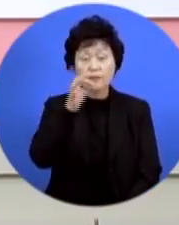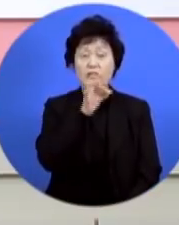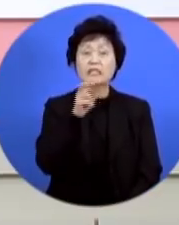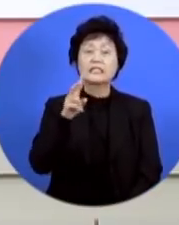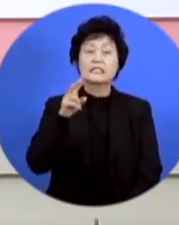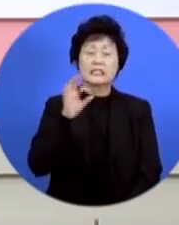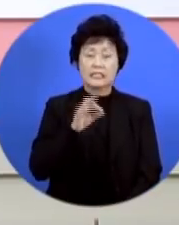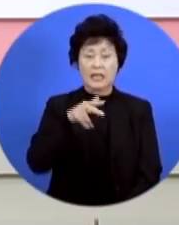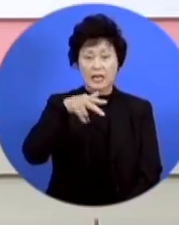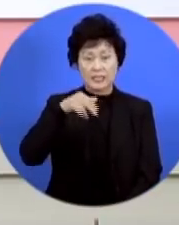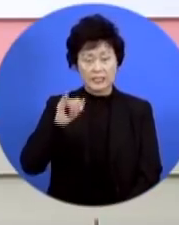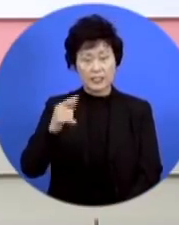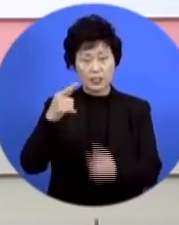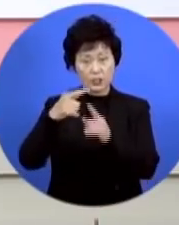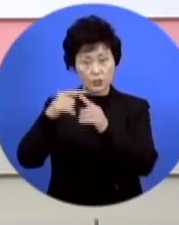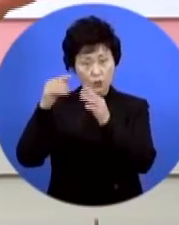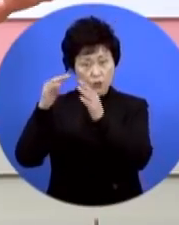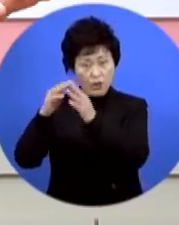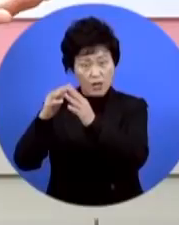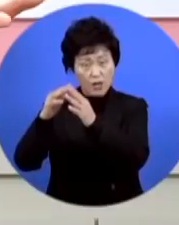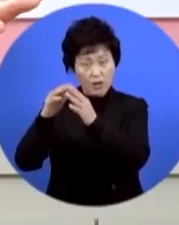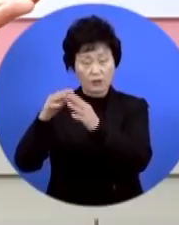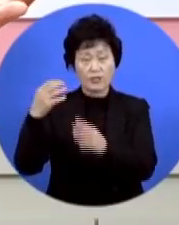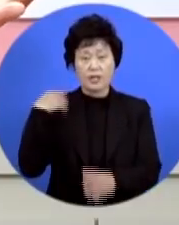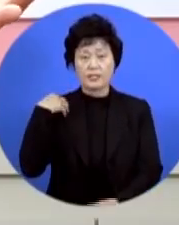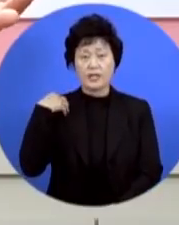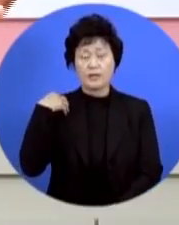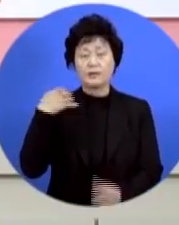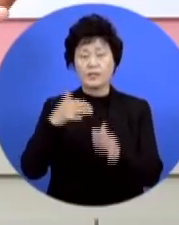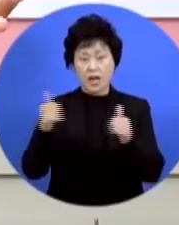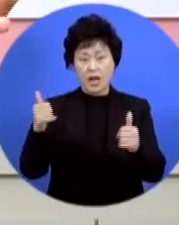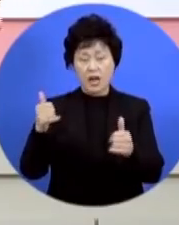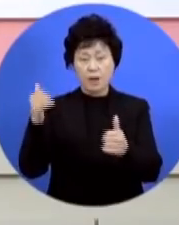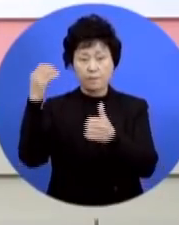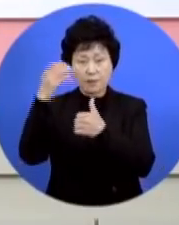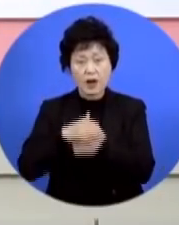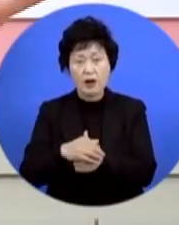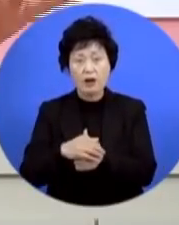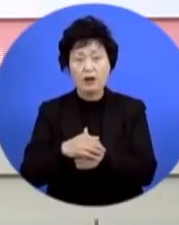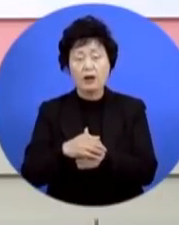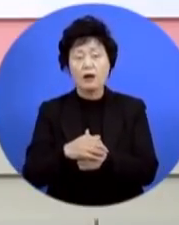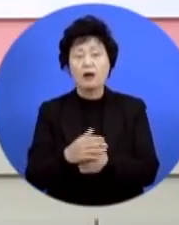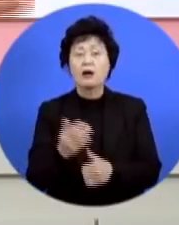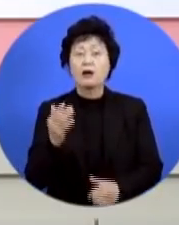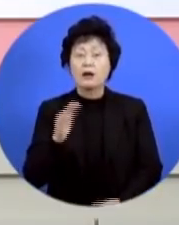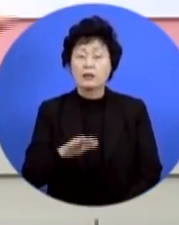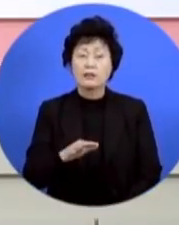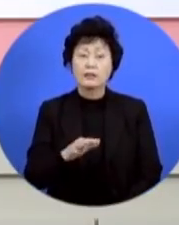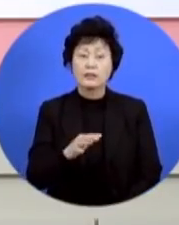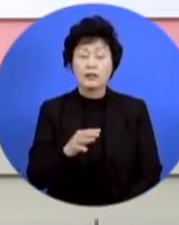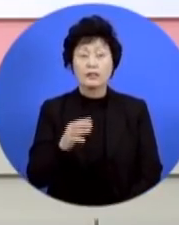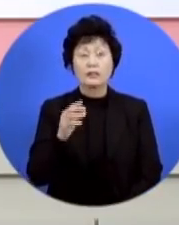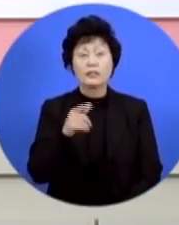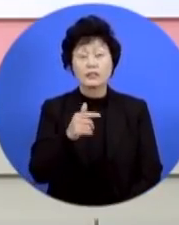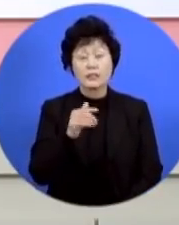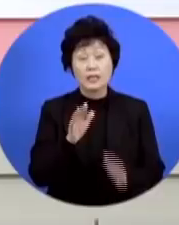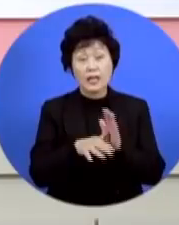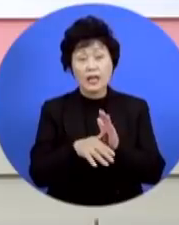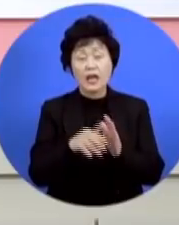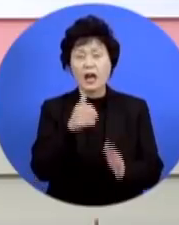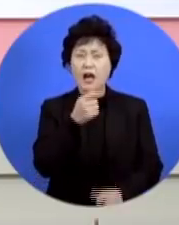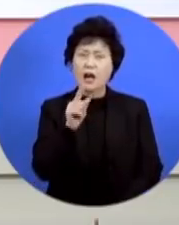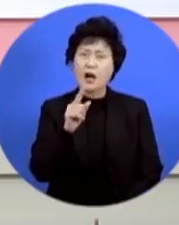설교할 때부터 보냈었는데 양재 수석이 됐죠. 네. 그게 더 바빠지는 거예요. 거기는 하 목사님이 아프셔서 많이 국내에 안